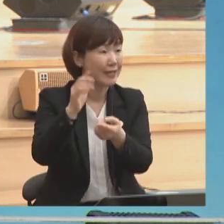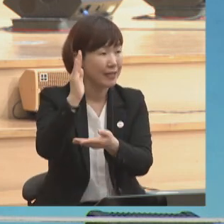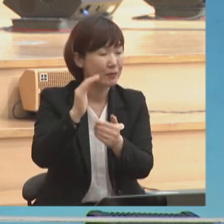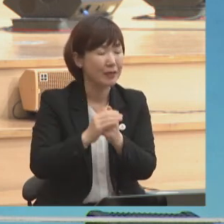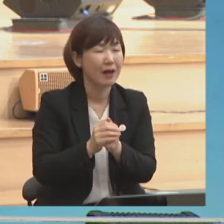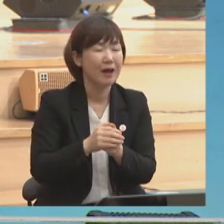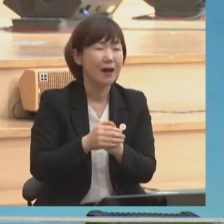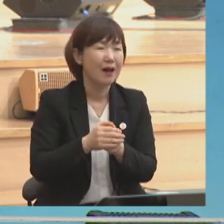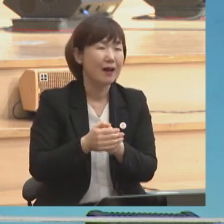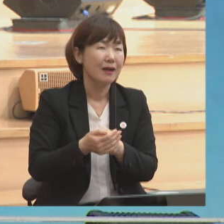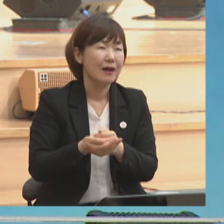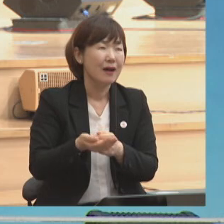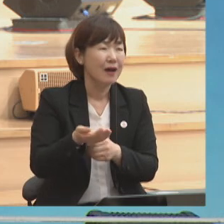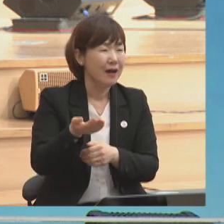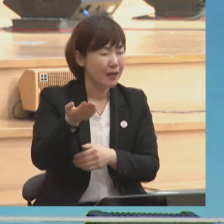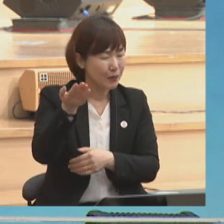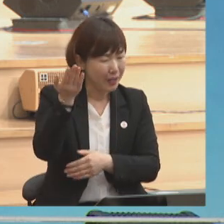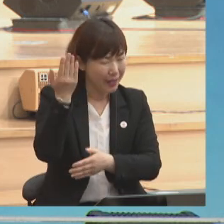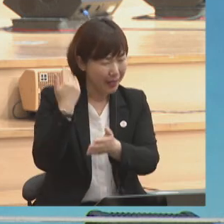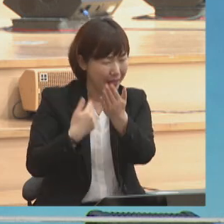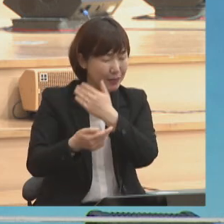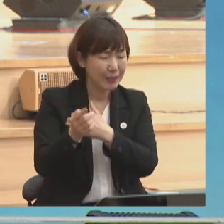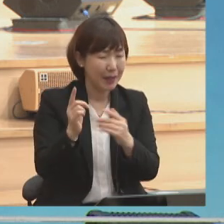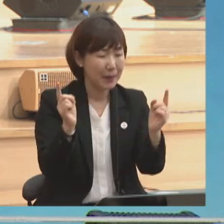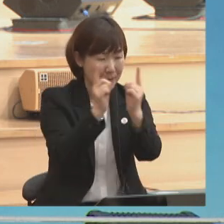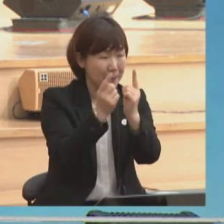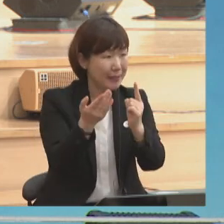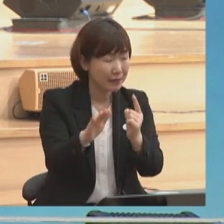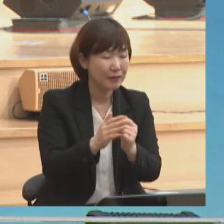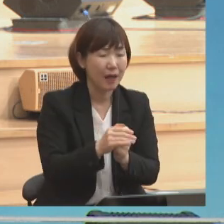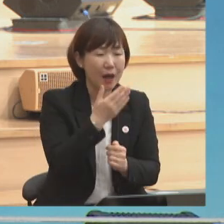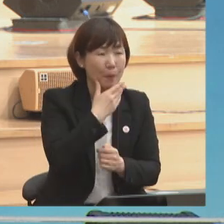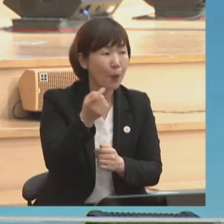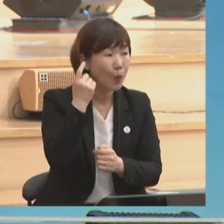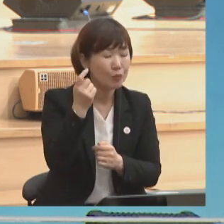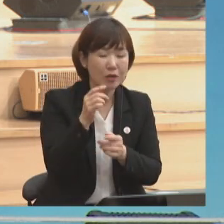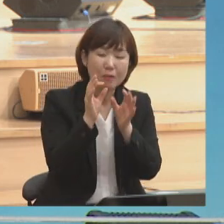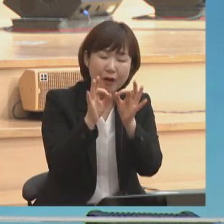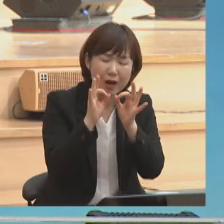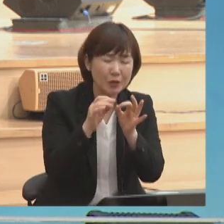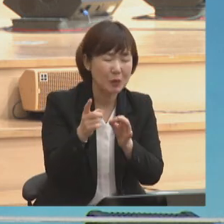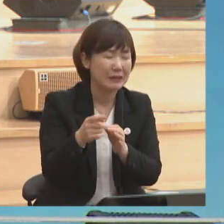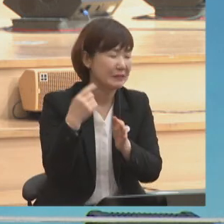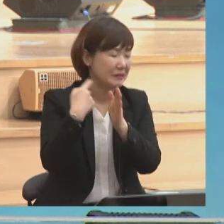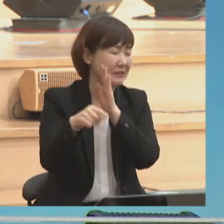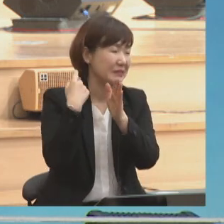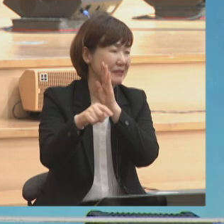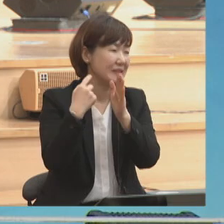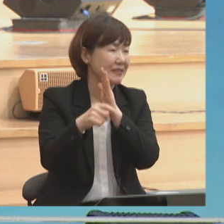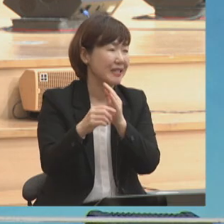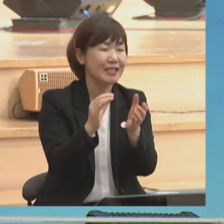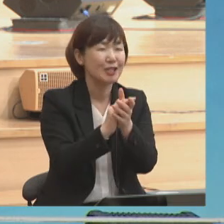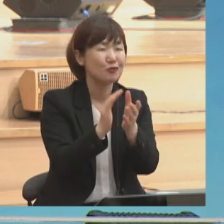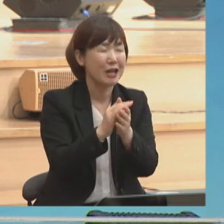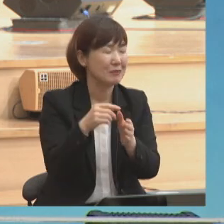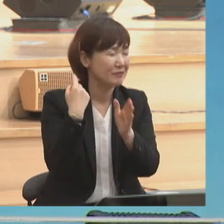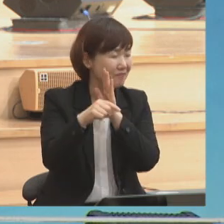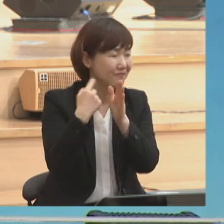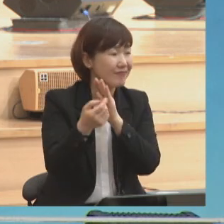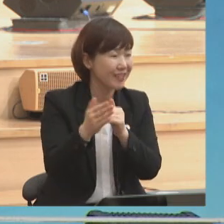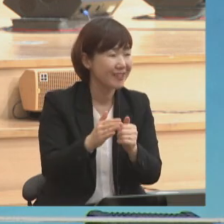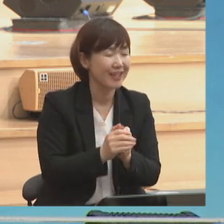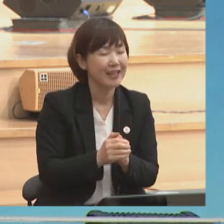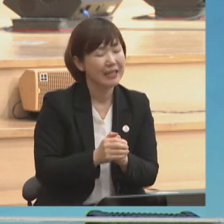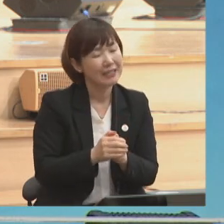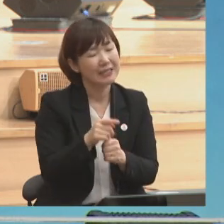아주 오래전에 보았는데 복음을 전해도 듣지 않아서 이제 안 들었다라는 게 친구가. 그래서 뭐라고 말했냐면